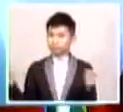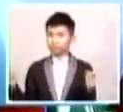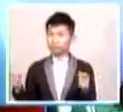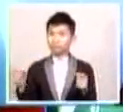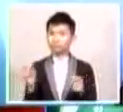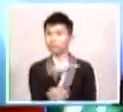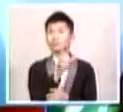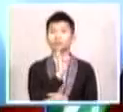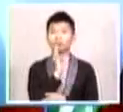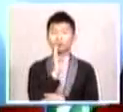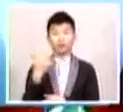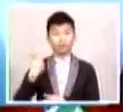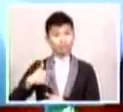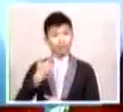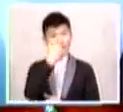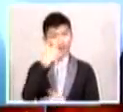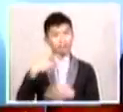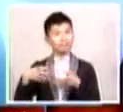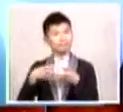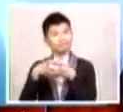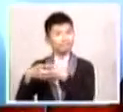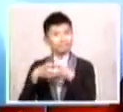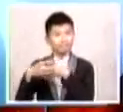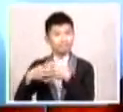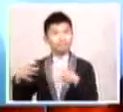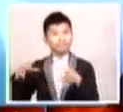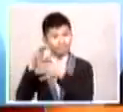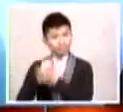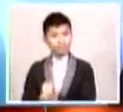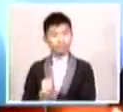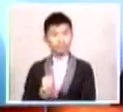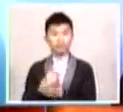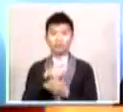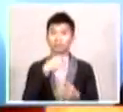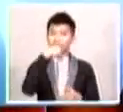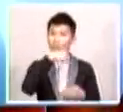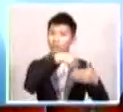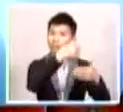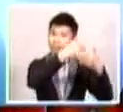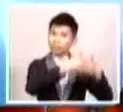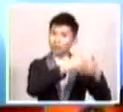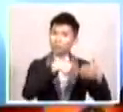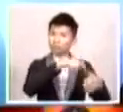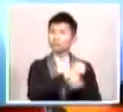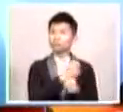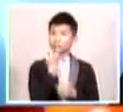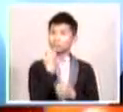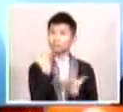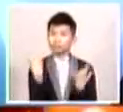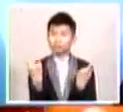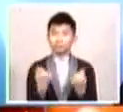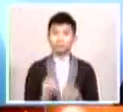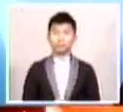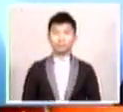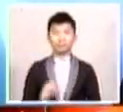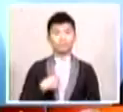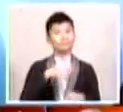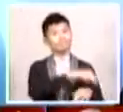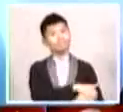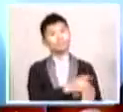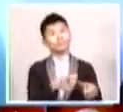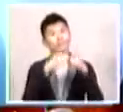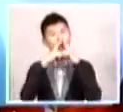国能和平相处，能精神合作，台湾和中国大陆没有理由做不到。带着这样的信念，我回到台